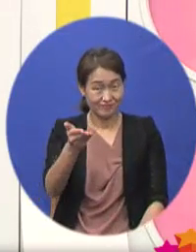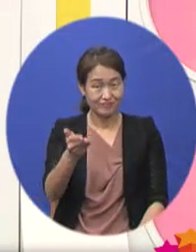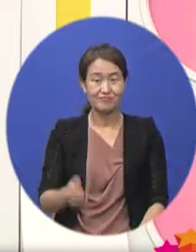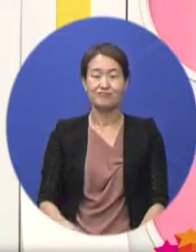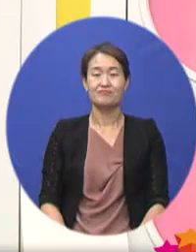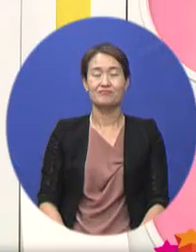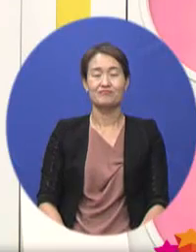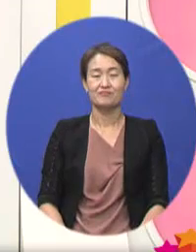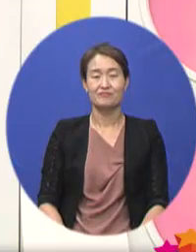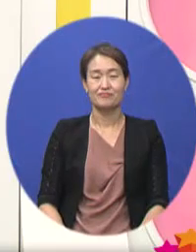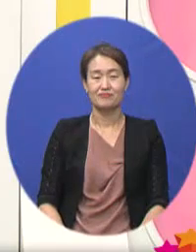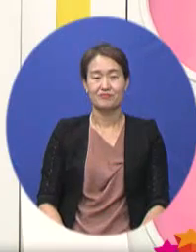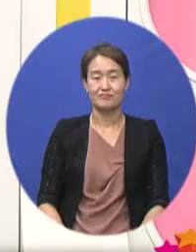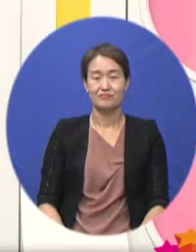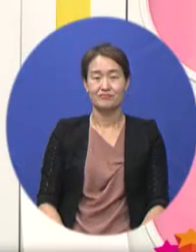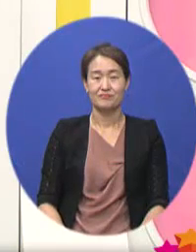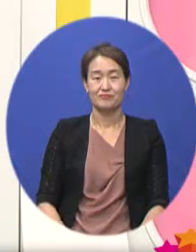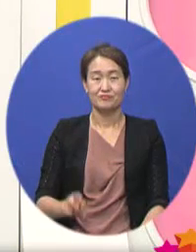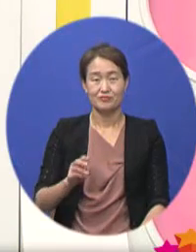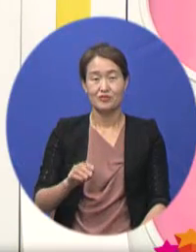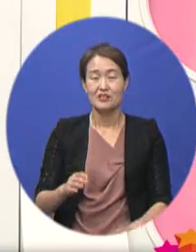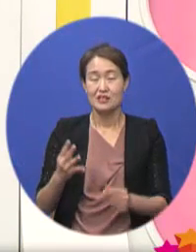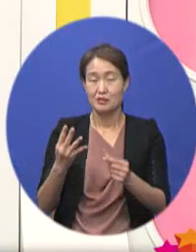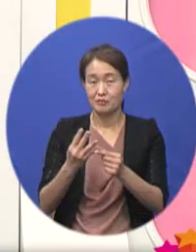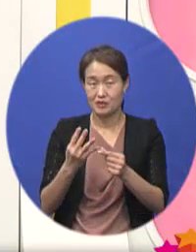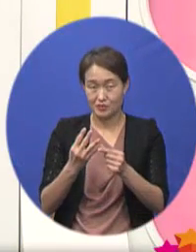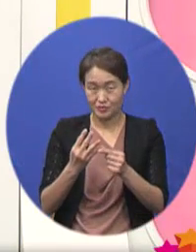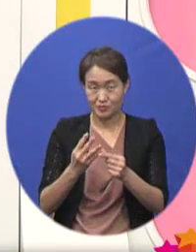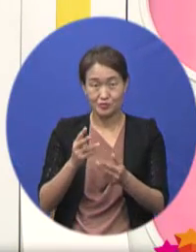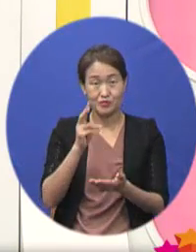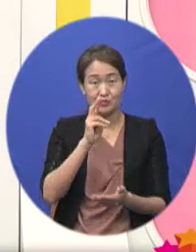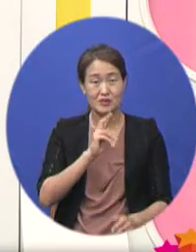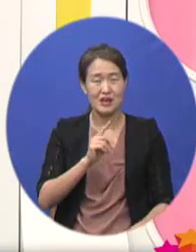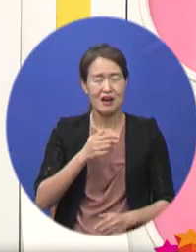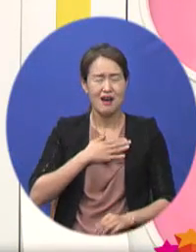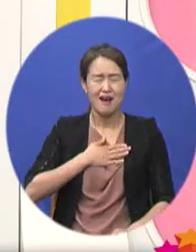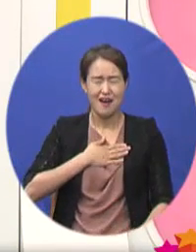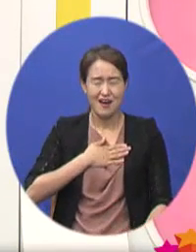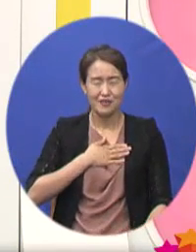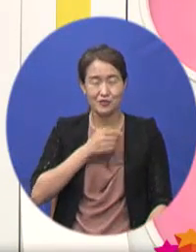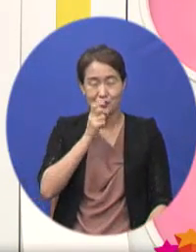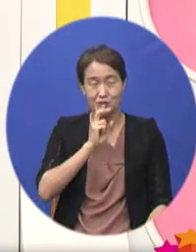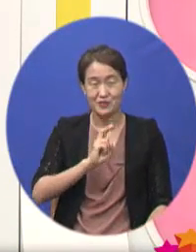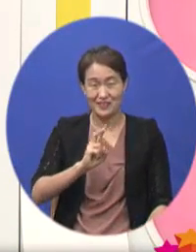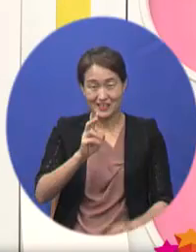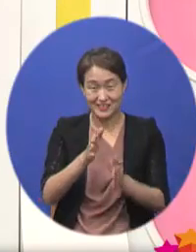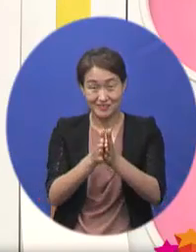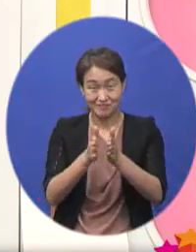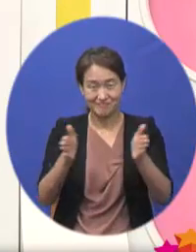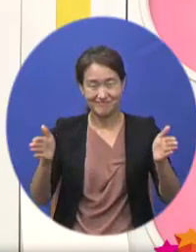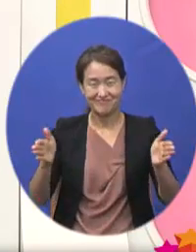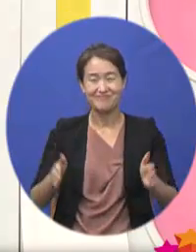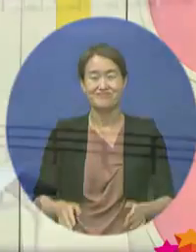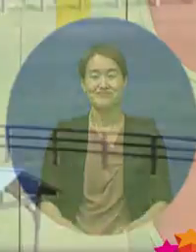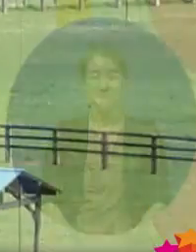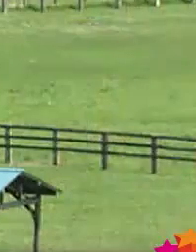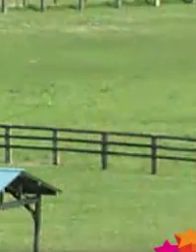네. 예. 노래 들어보겠습니다. 예. 네, 4번 정동호 아버님의 한마는 대동강 예. 들어볼까요? 요.